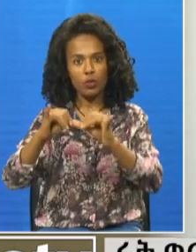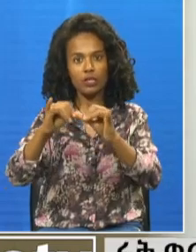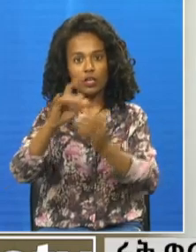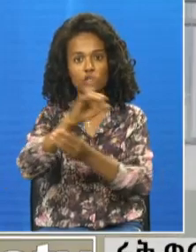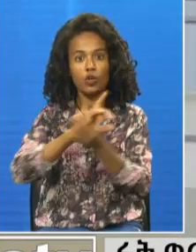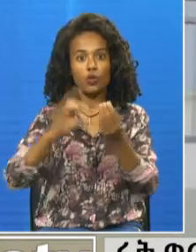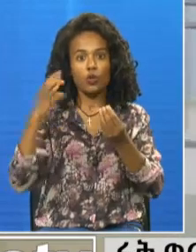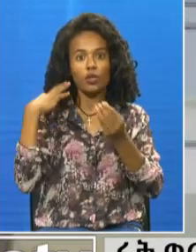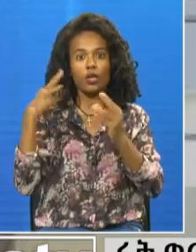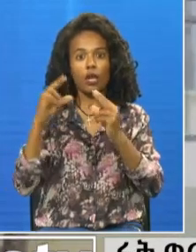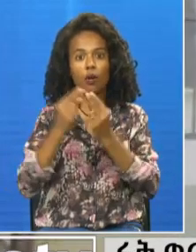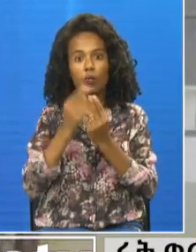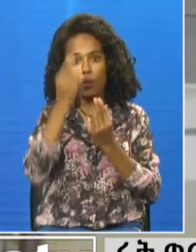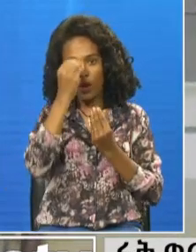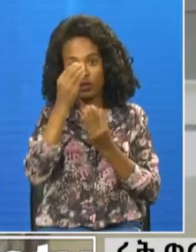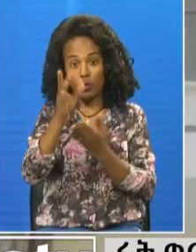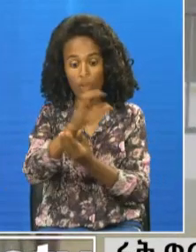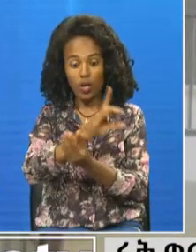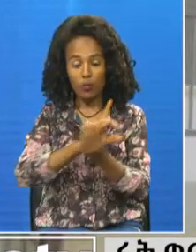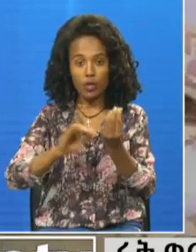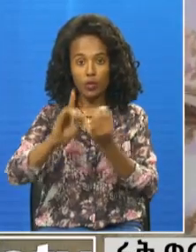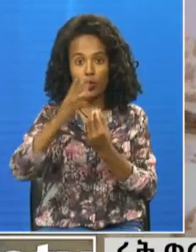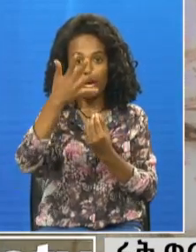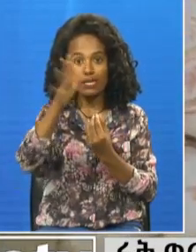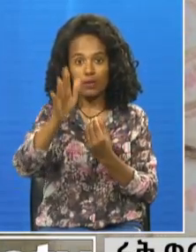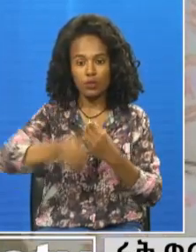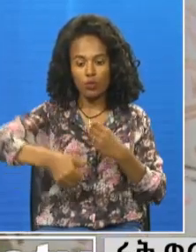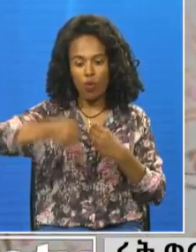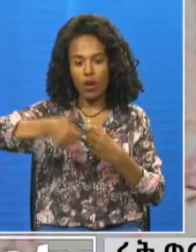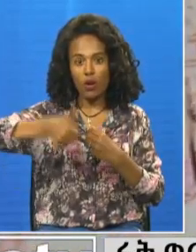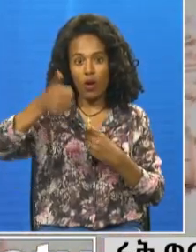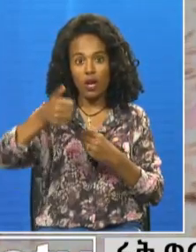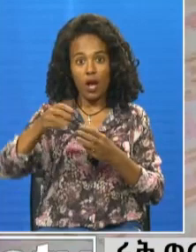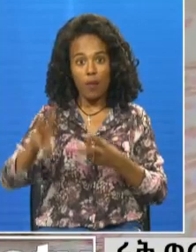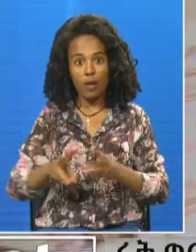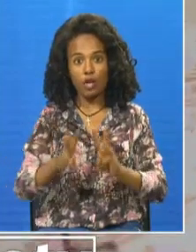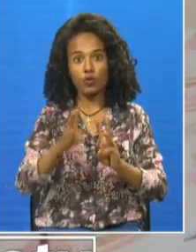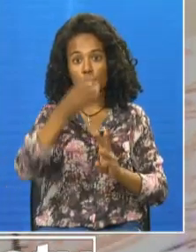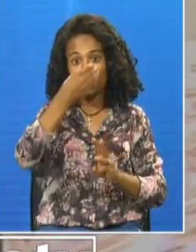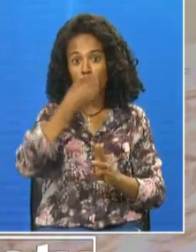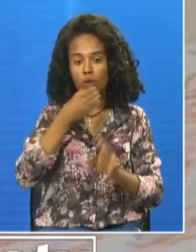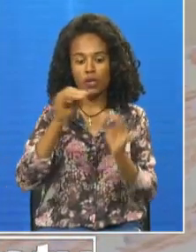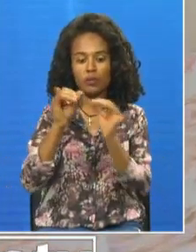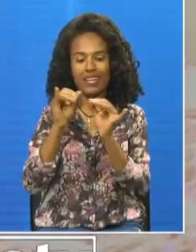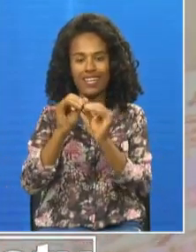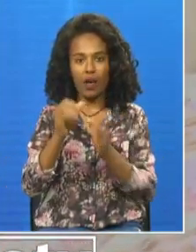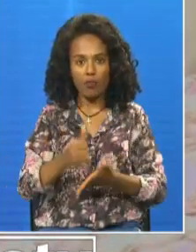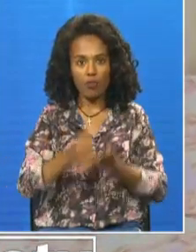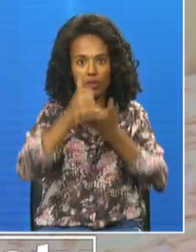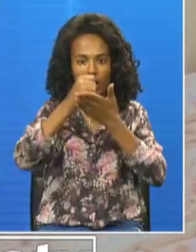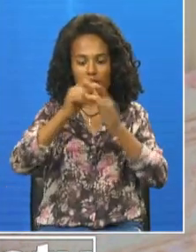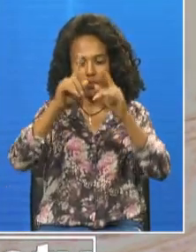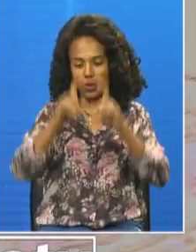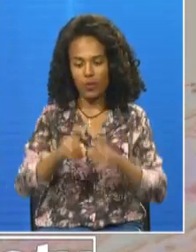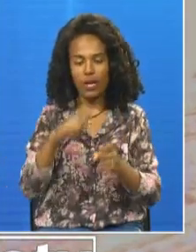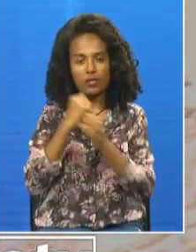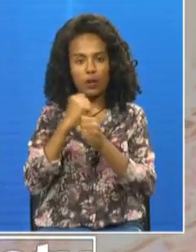ክትትል እየተደረገላቸው መሆኑን አቶ ያሲን አቡብ ተናግረዋል። እሱ ጋር ንክኪ የነበራቸው ወደ 12